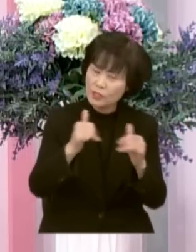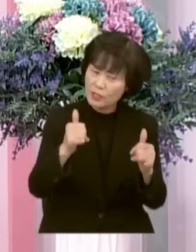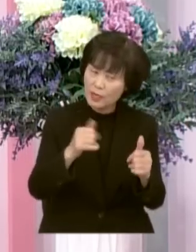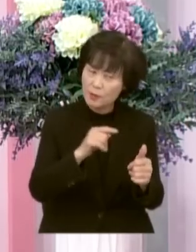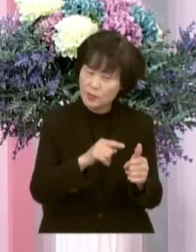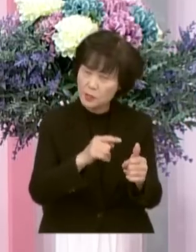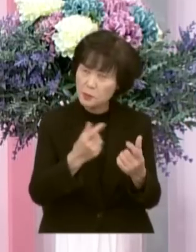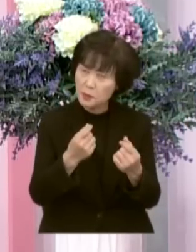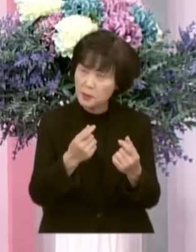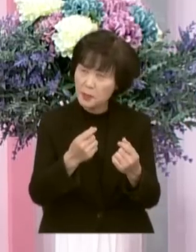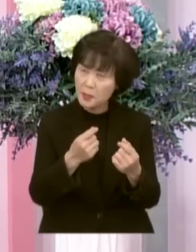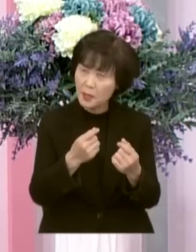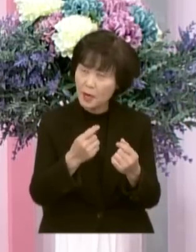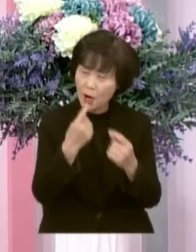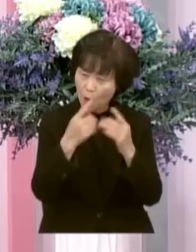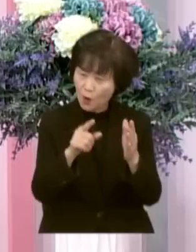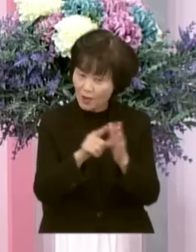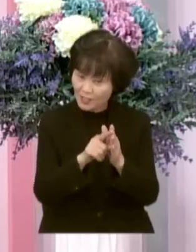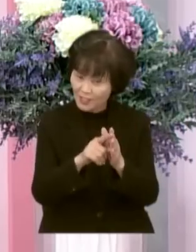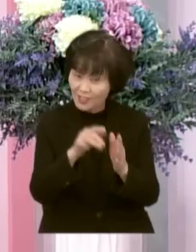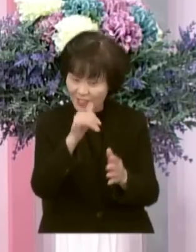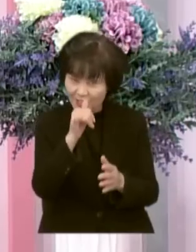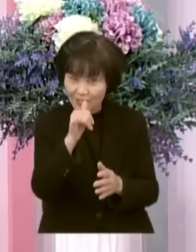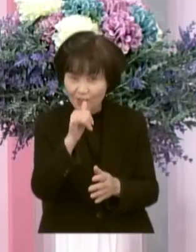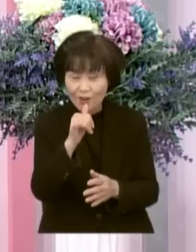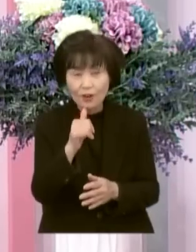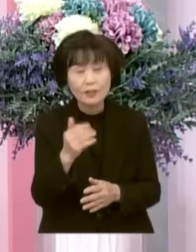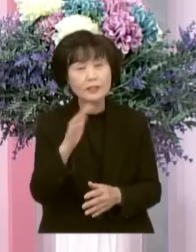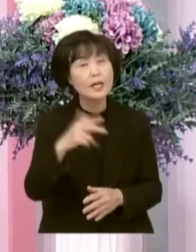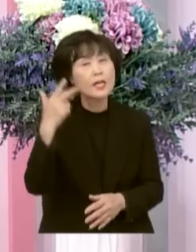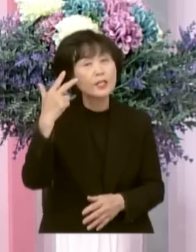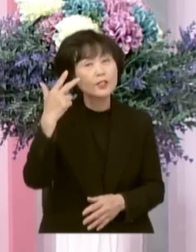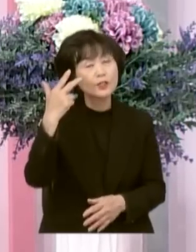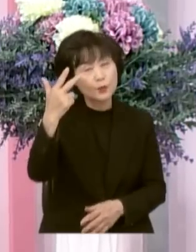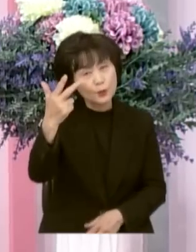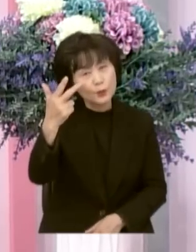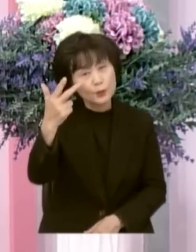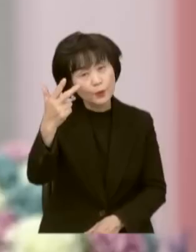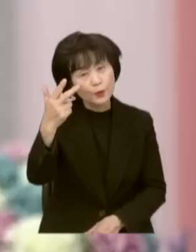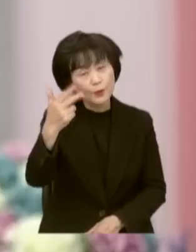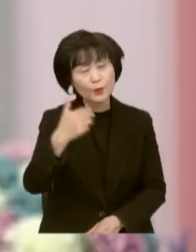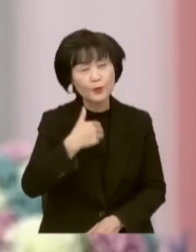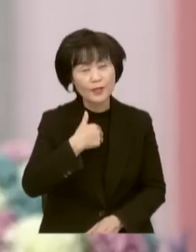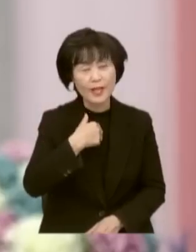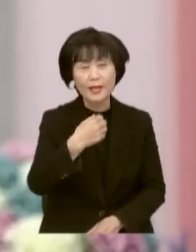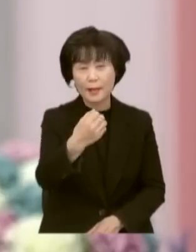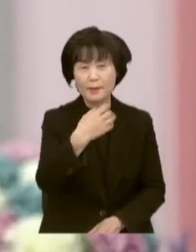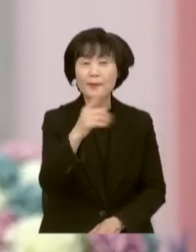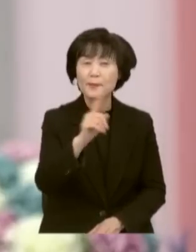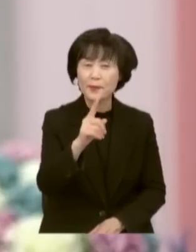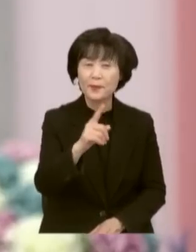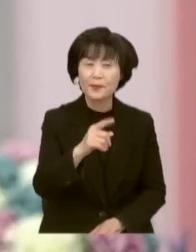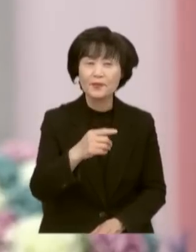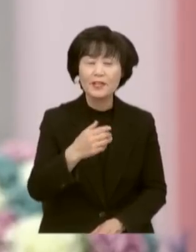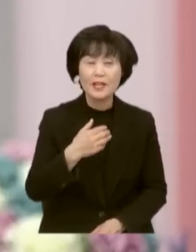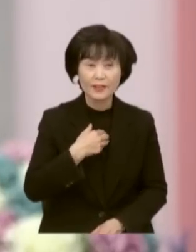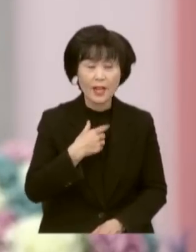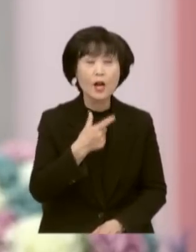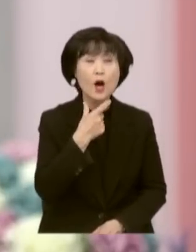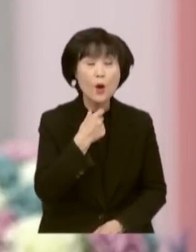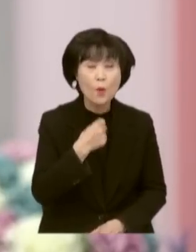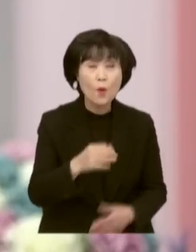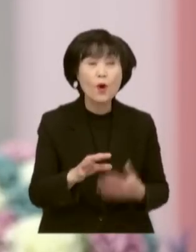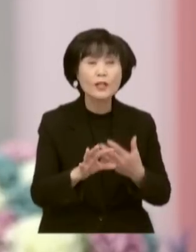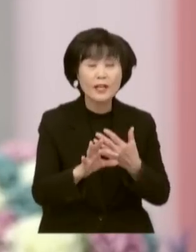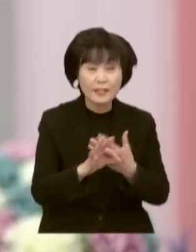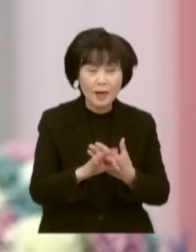아닐까라는 확신이 막 드는 거예요. 그리고 나서 일주일 뒤에 이제 뭐 저한테 뭐라 그랬냐면은 제가 하기를